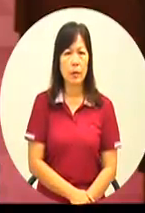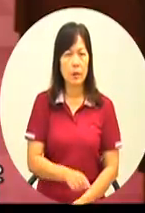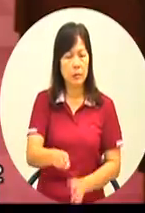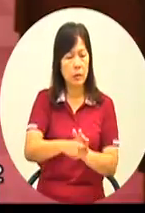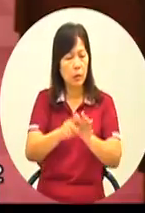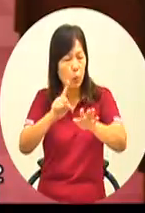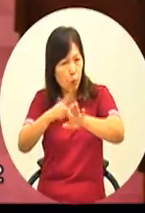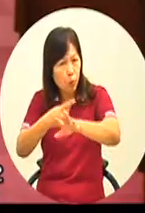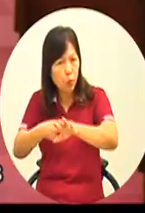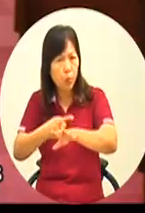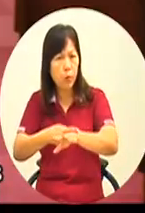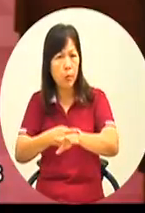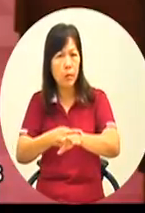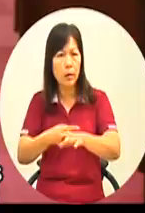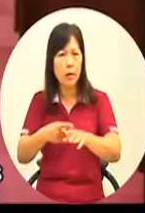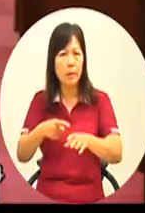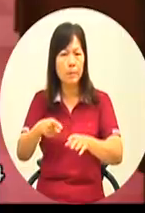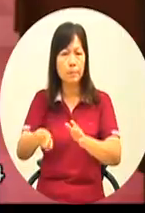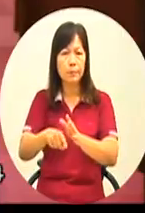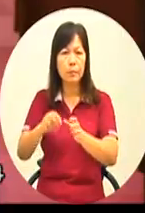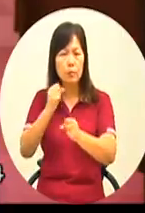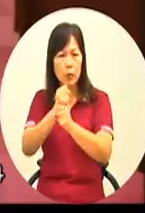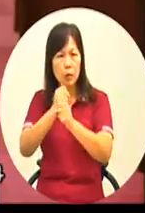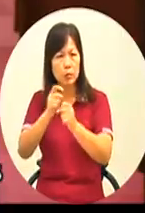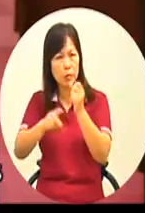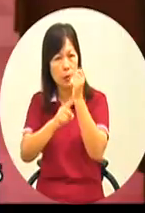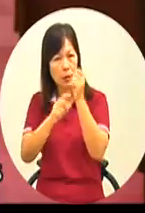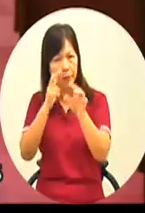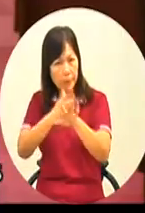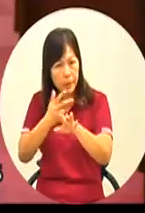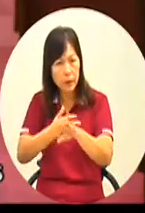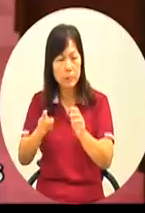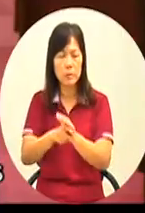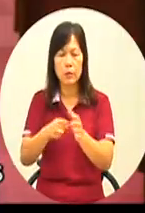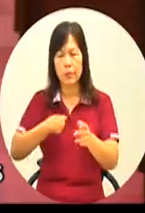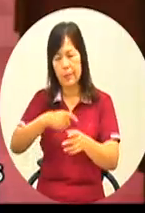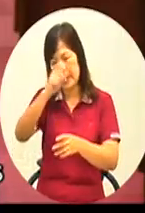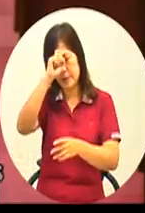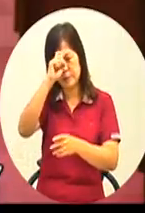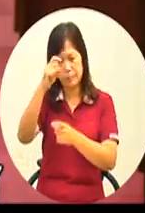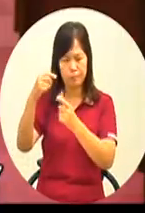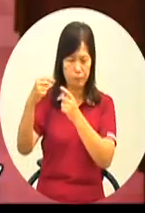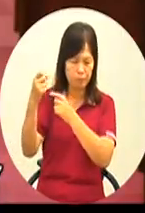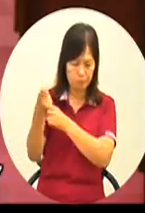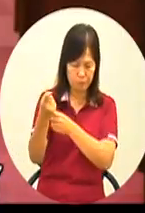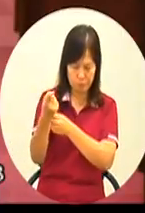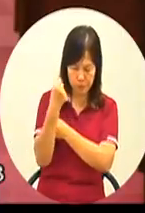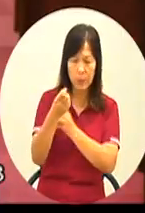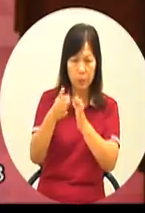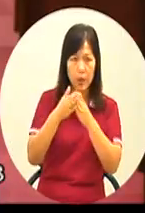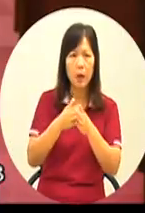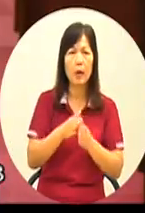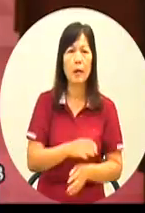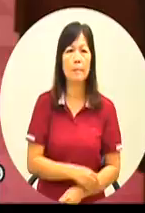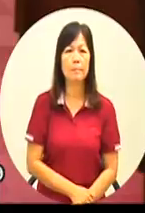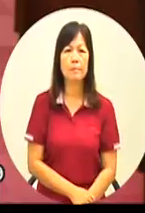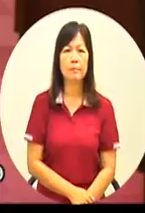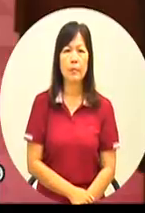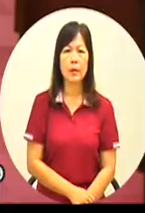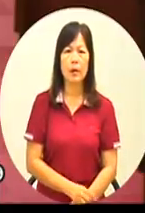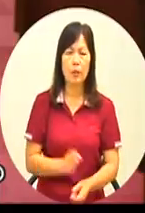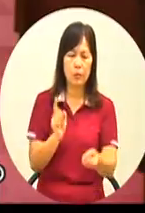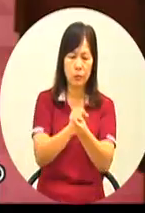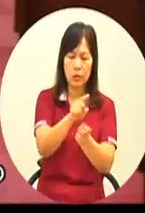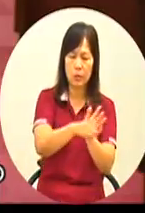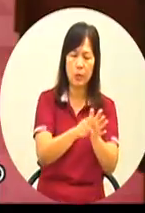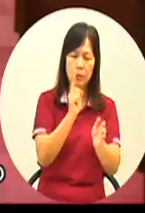俗习惯对不对哈？恁的这个做法对不对哈？我希望你们一直在加强啊。啊，本身的话也是对恁这局啊，即